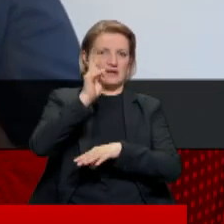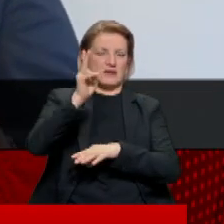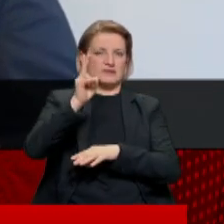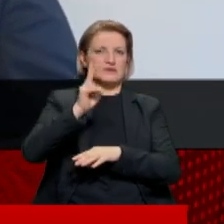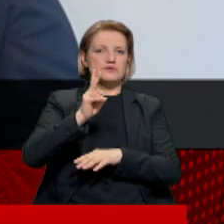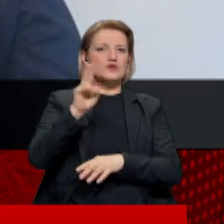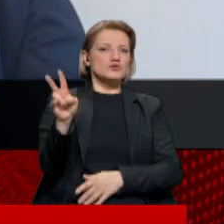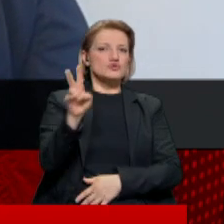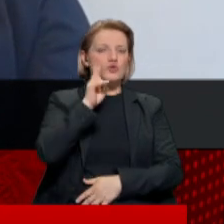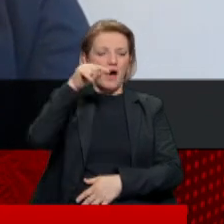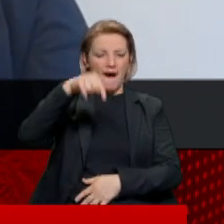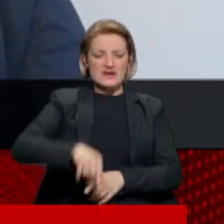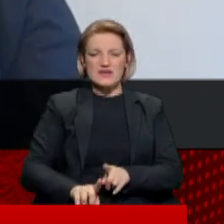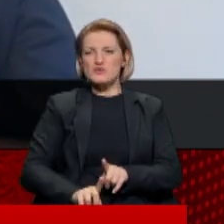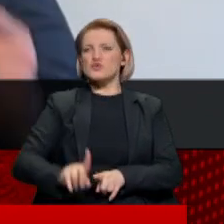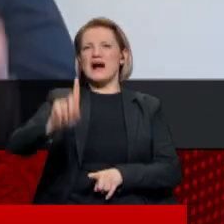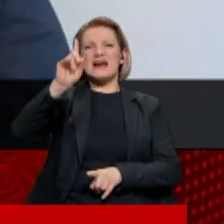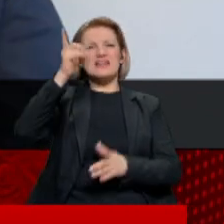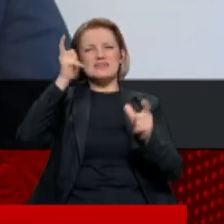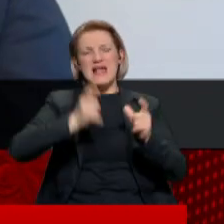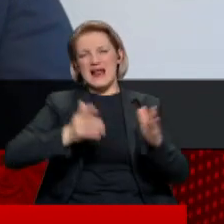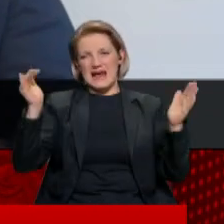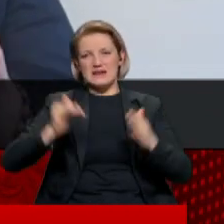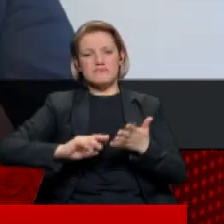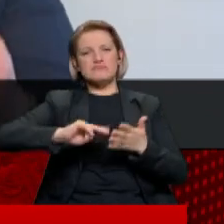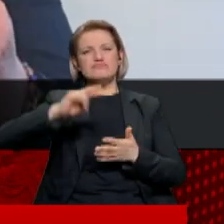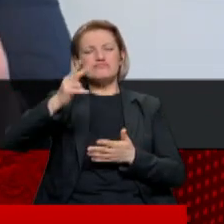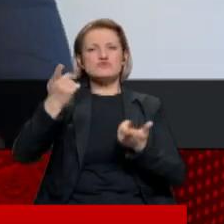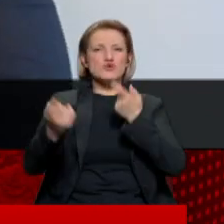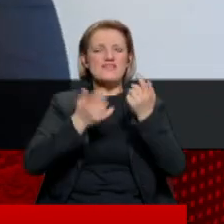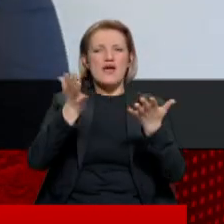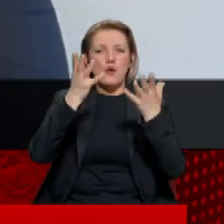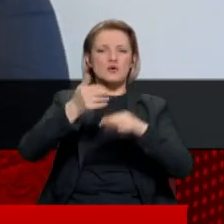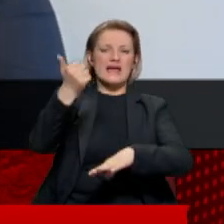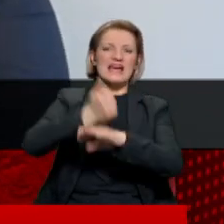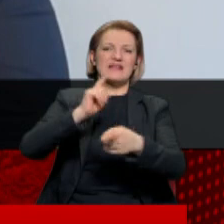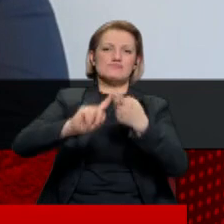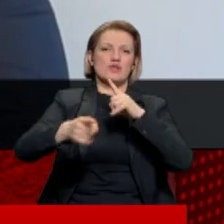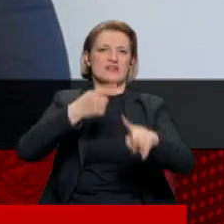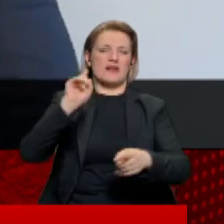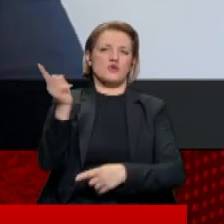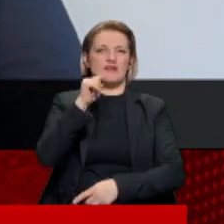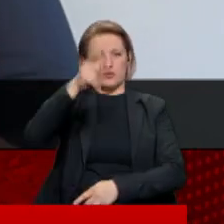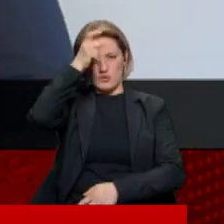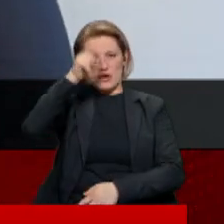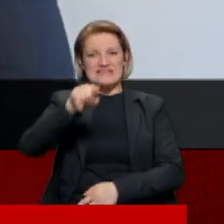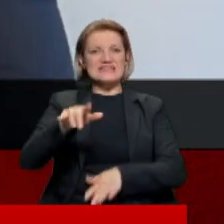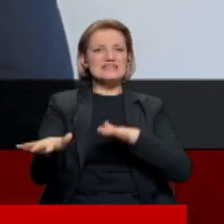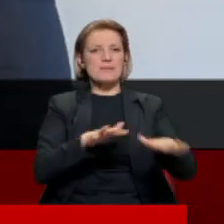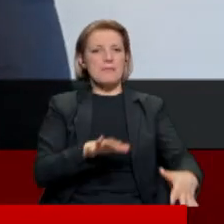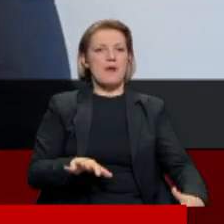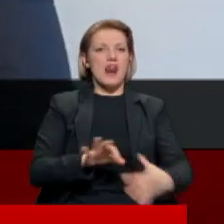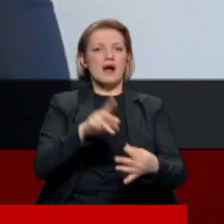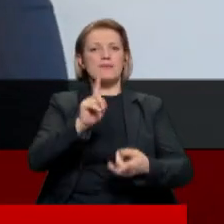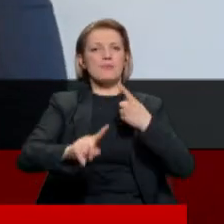Sonuçta aşağıdan yukarıya nereye gelirseniz gelin, iktidarın politikaları yönetir bu ülkeyi. Eğer siz depremle ilgili